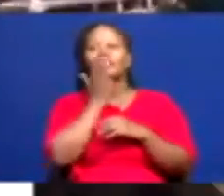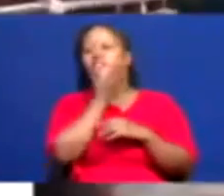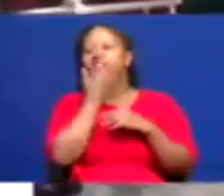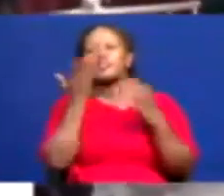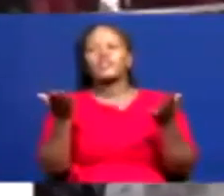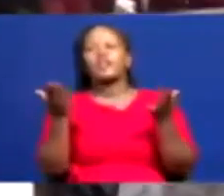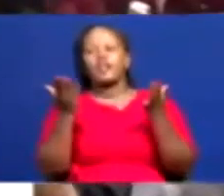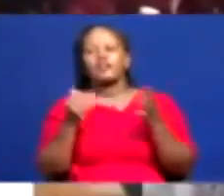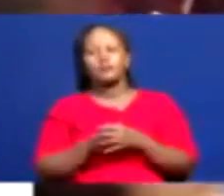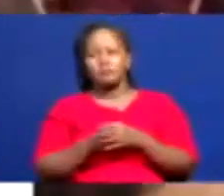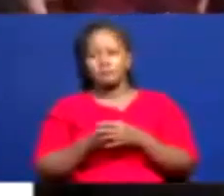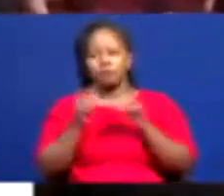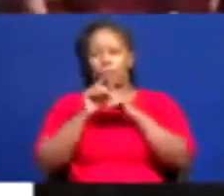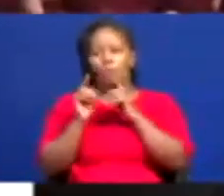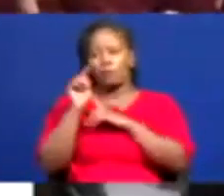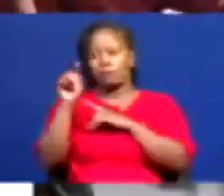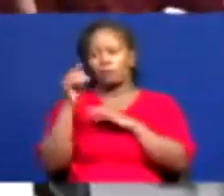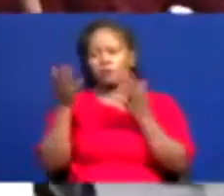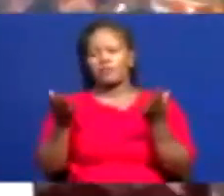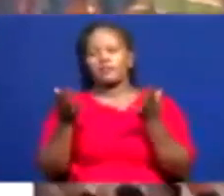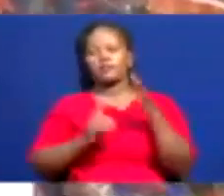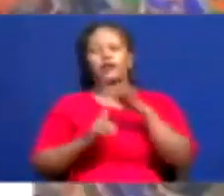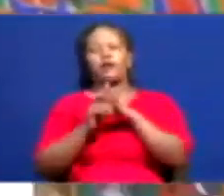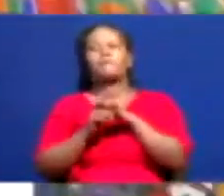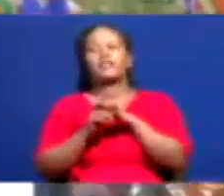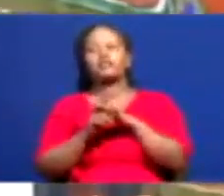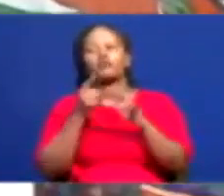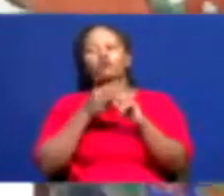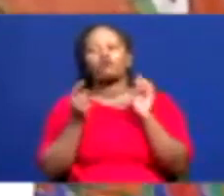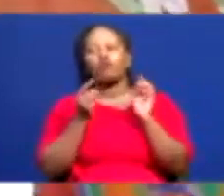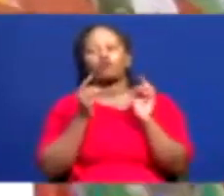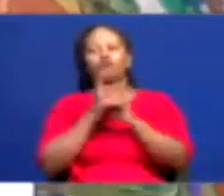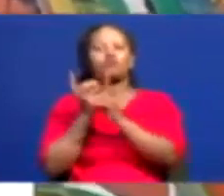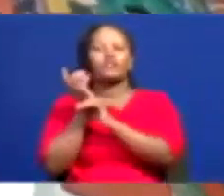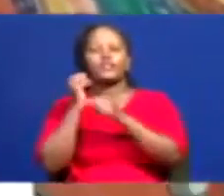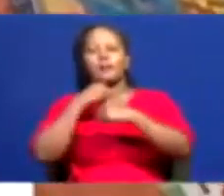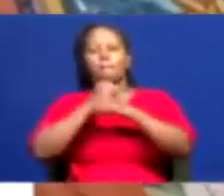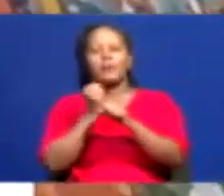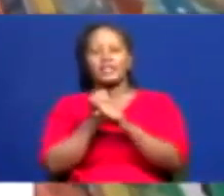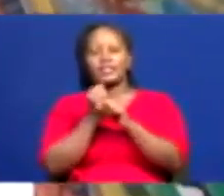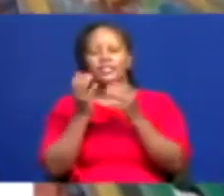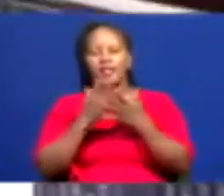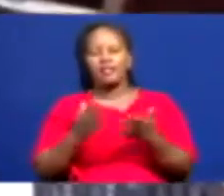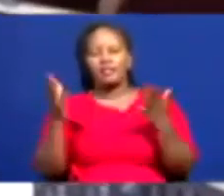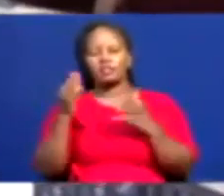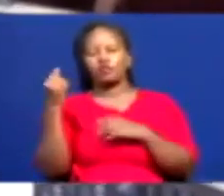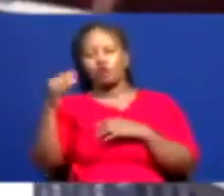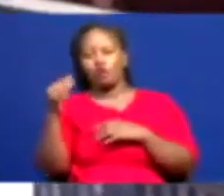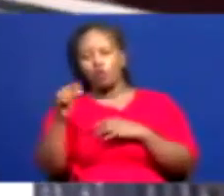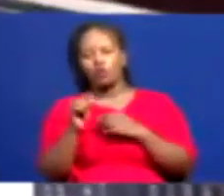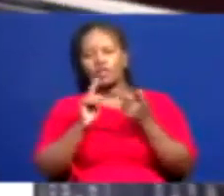na kikaboni inayotokana na matumbawe, agate, yakuti, lulu, dhahabu na